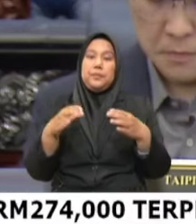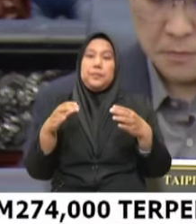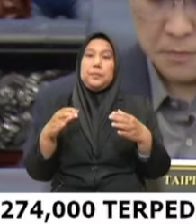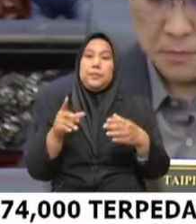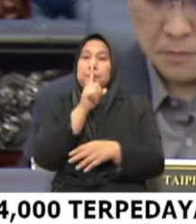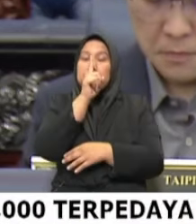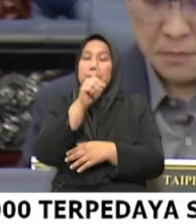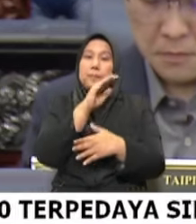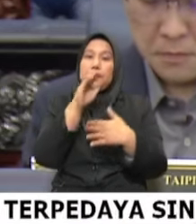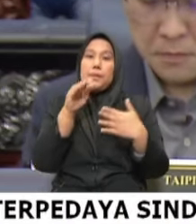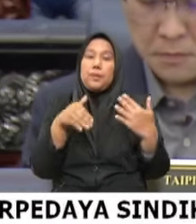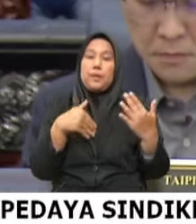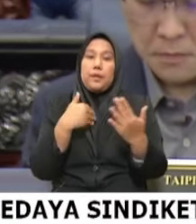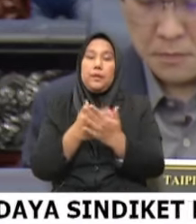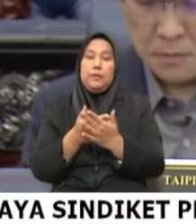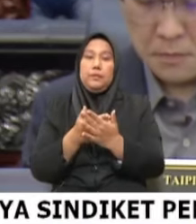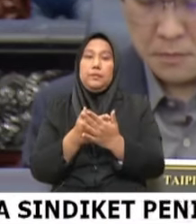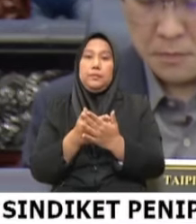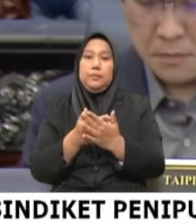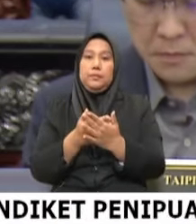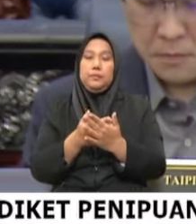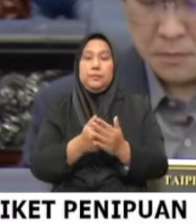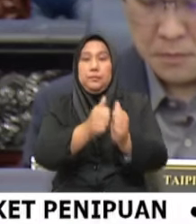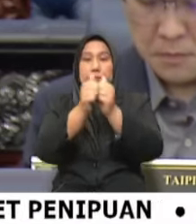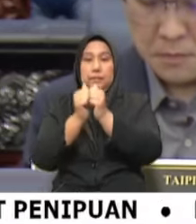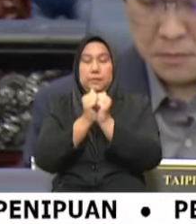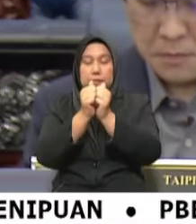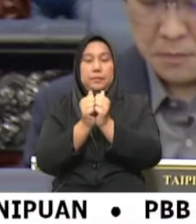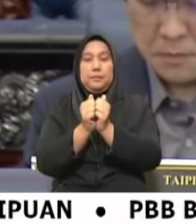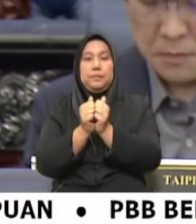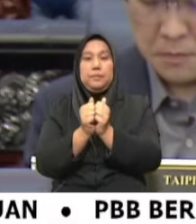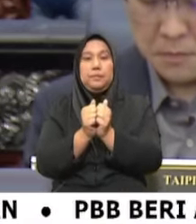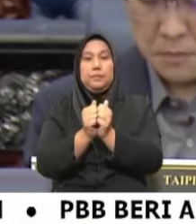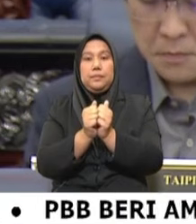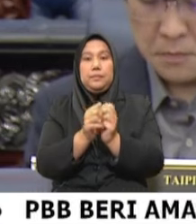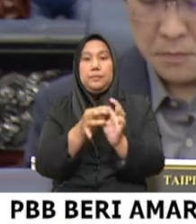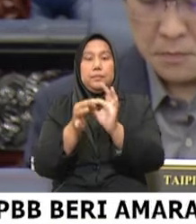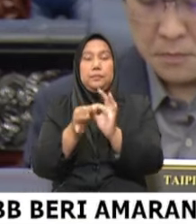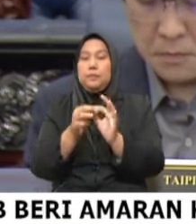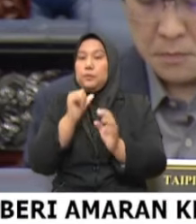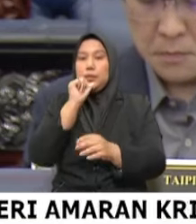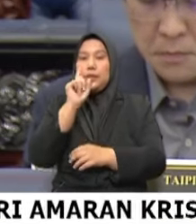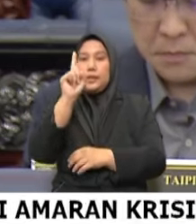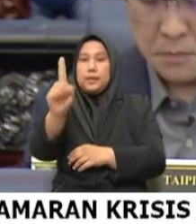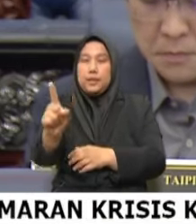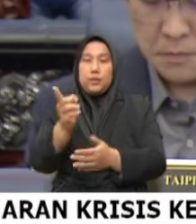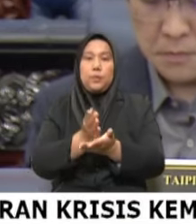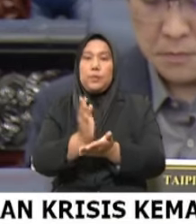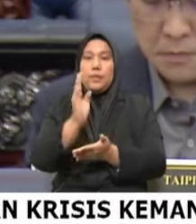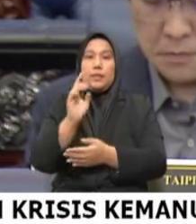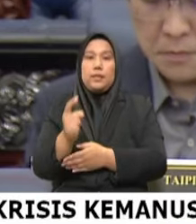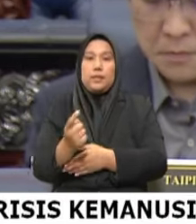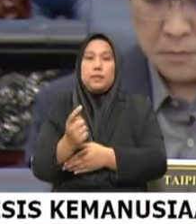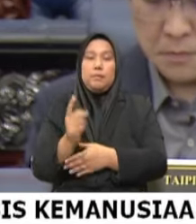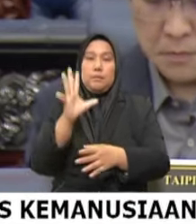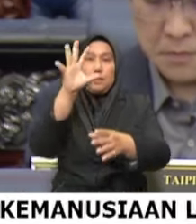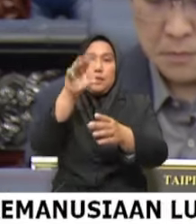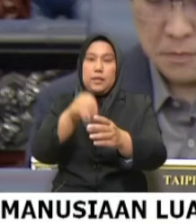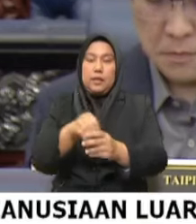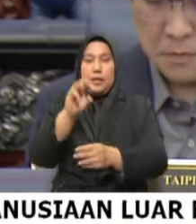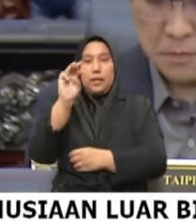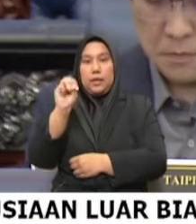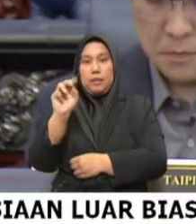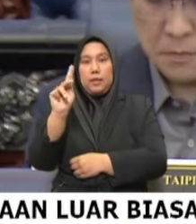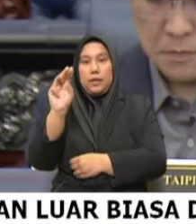semua pihak yang bersama-sama berkolaborasi ini bukanlah satu pihak saja. Ianya merangkumi majlis